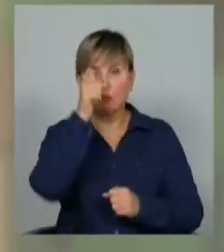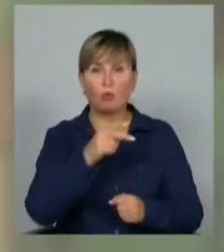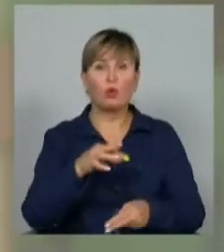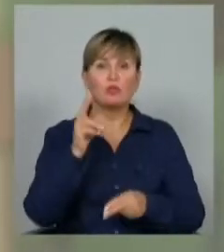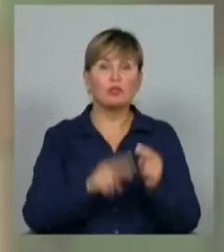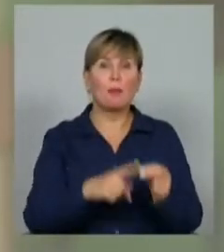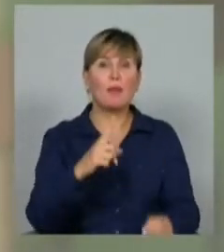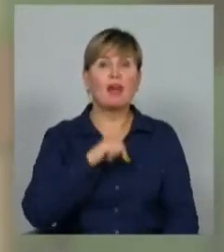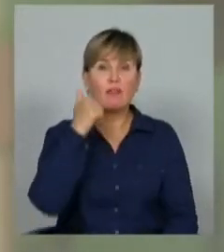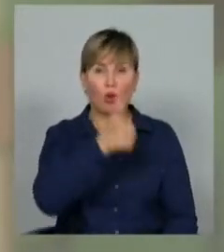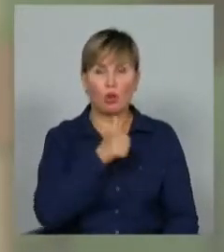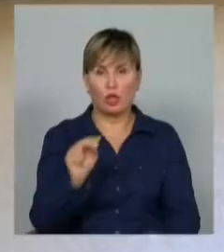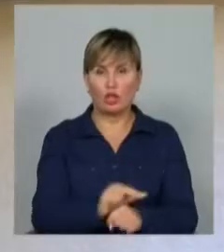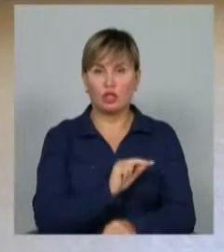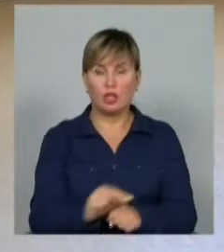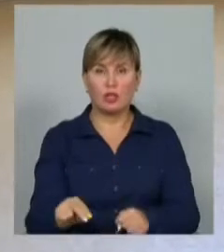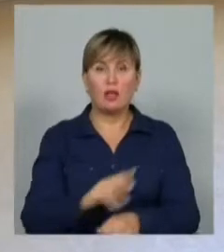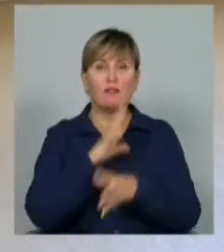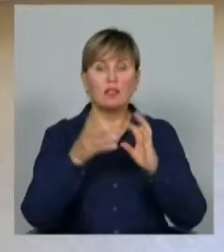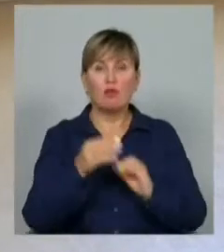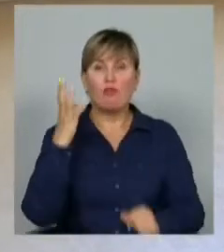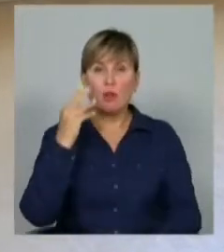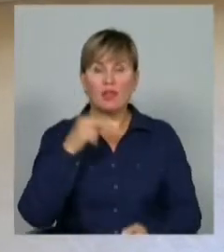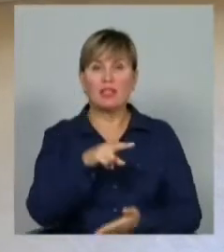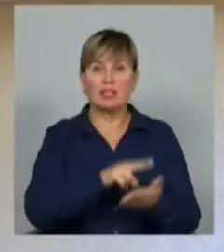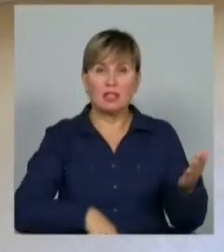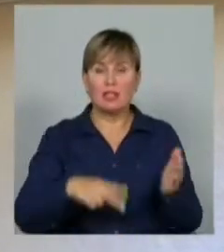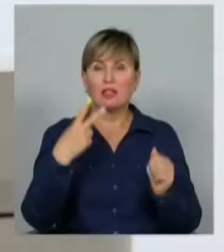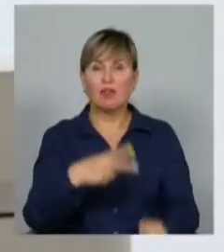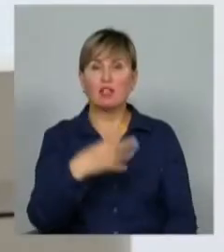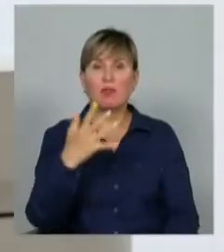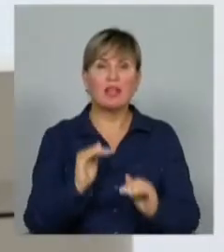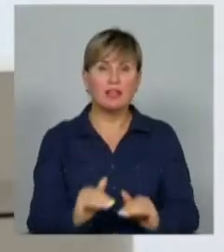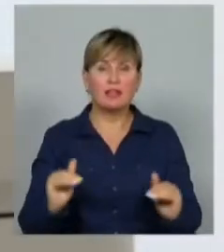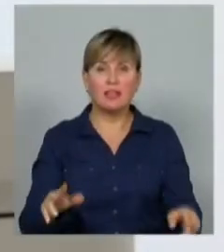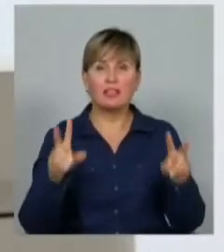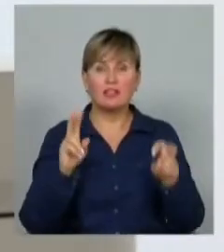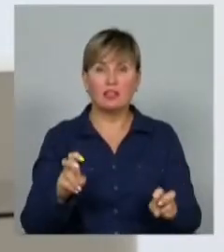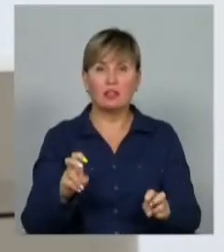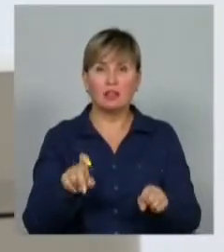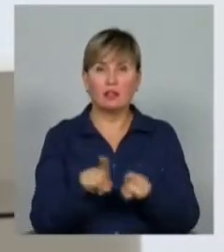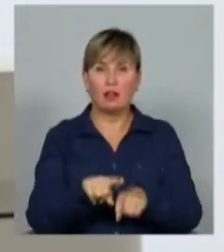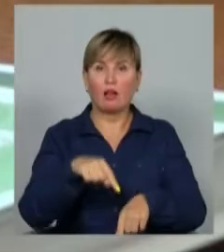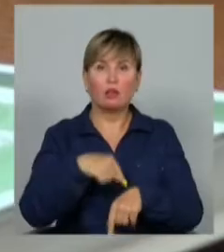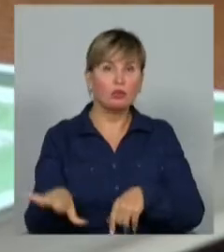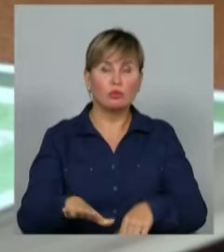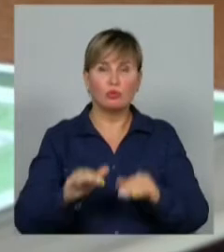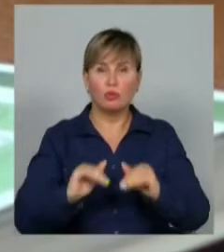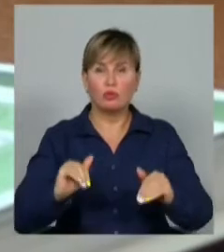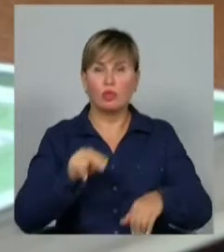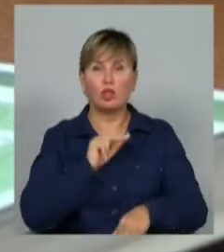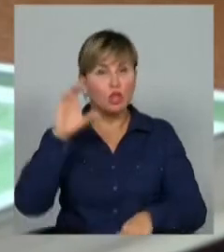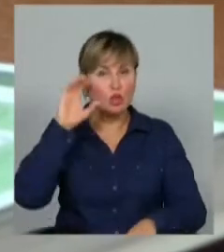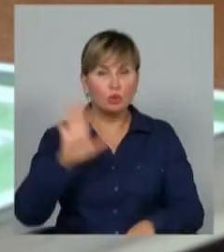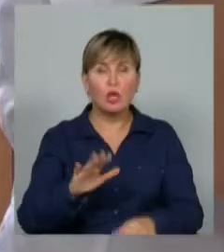завершению первого года лечения. Всего в Алматы зарегистрировано 25 детей с диагнозом спинномышечная атрофия. 7 из них